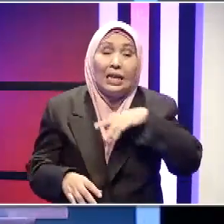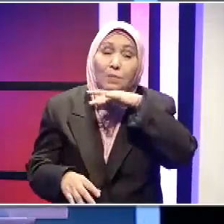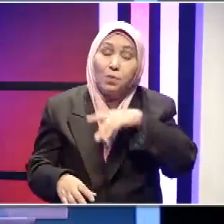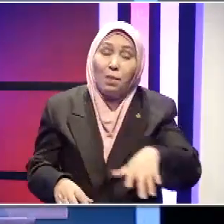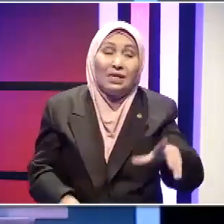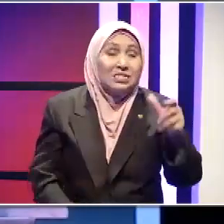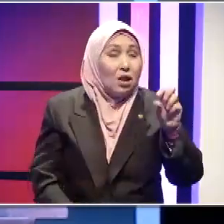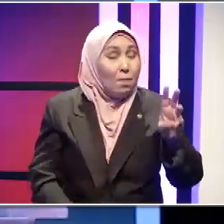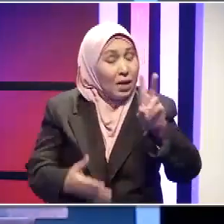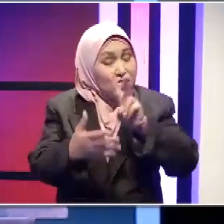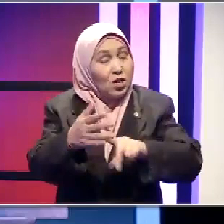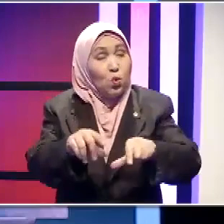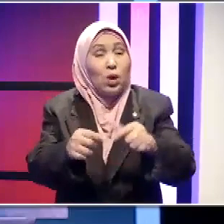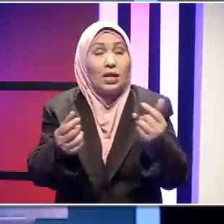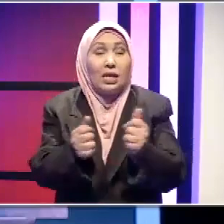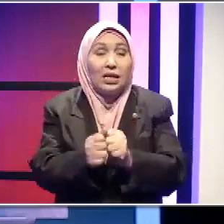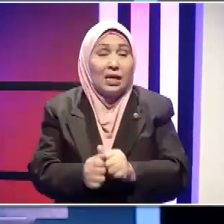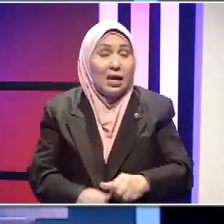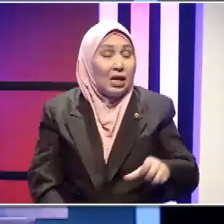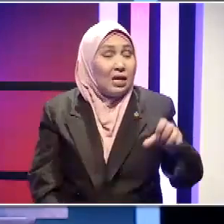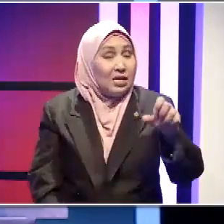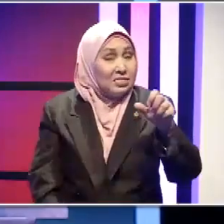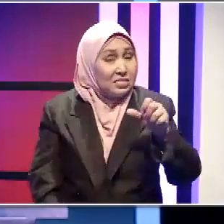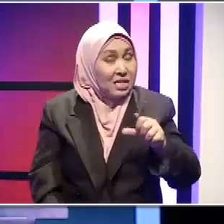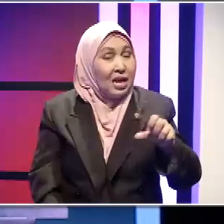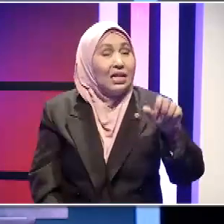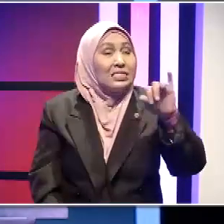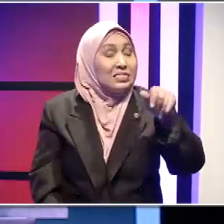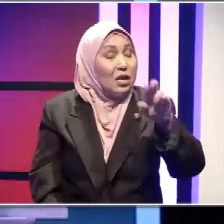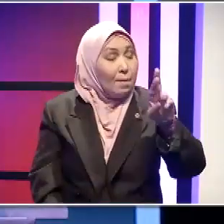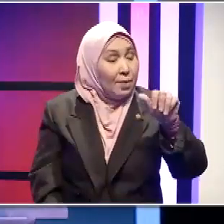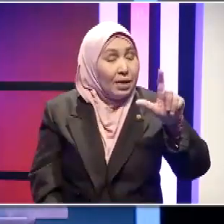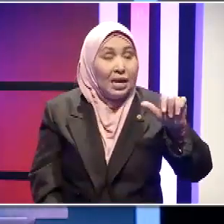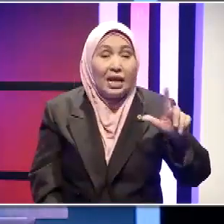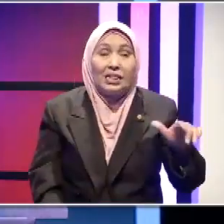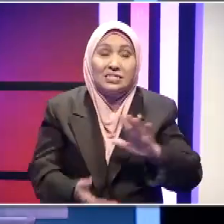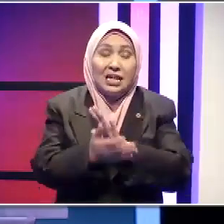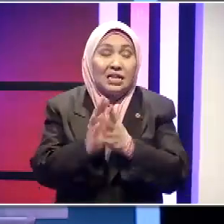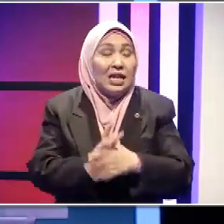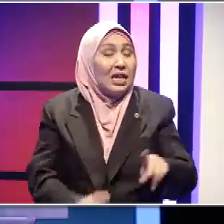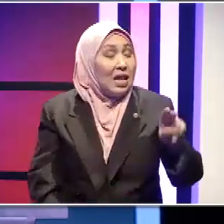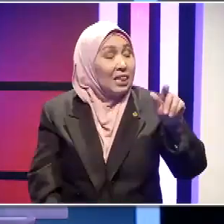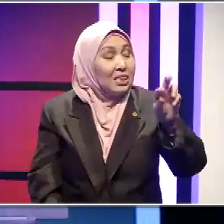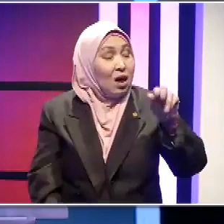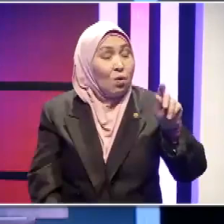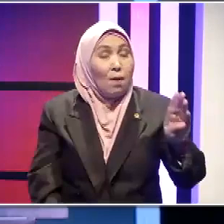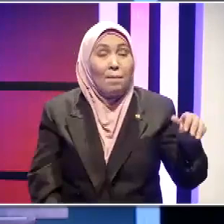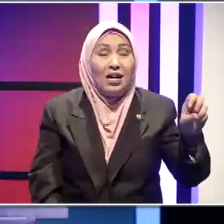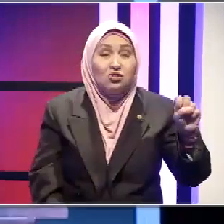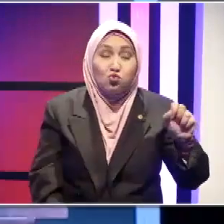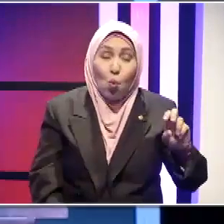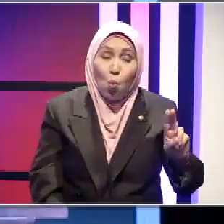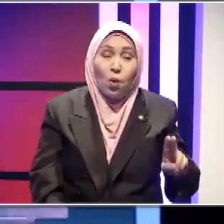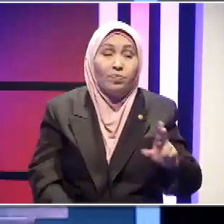wassalam baca Alquran dengan Sayyidina Jibril Alaihissalam jadi Kendati Natal om Sasuke Selamat